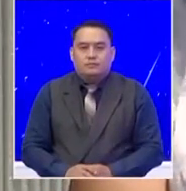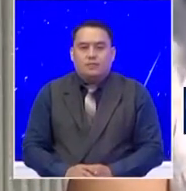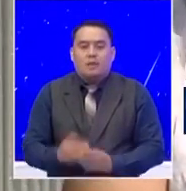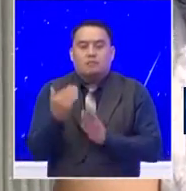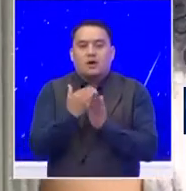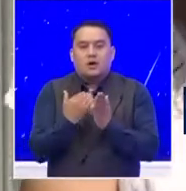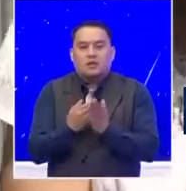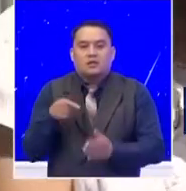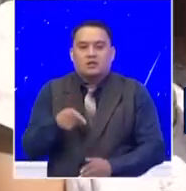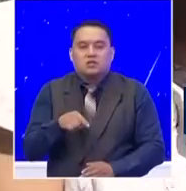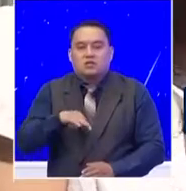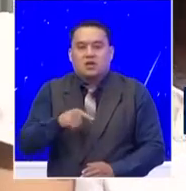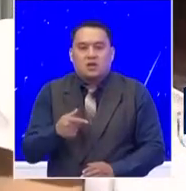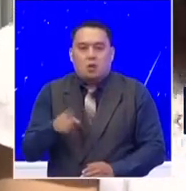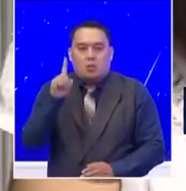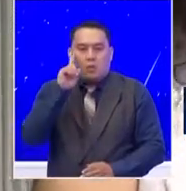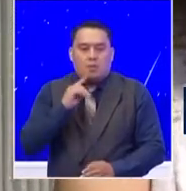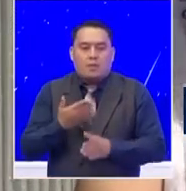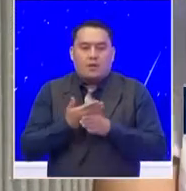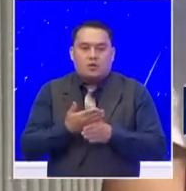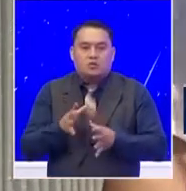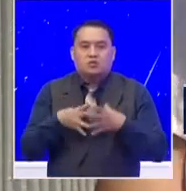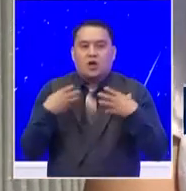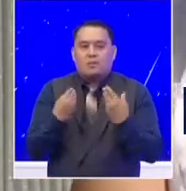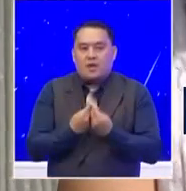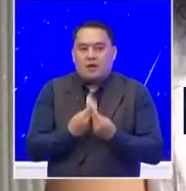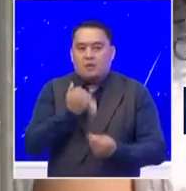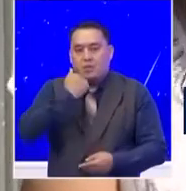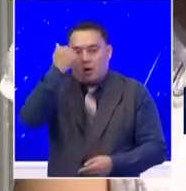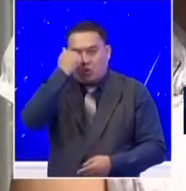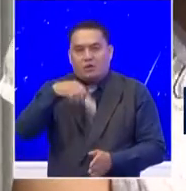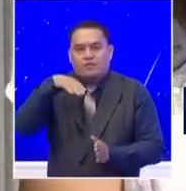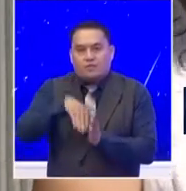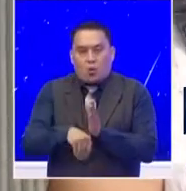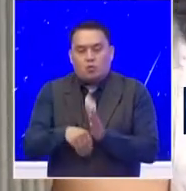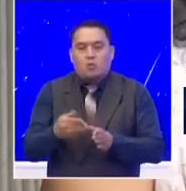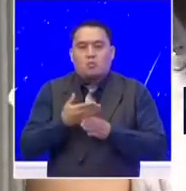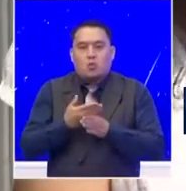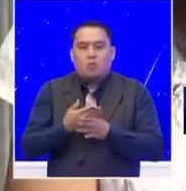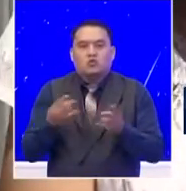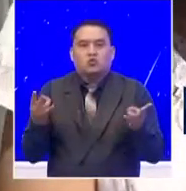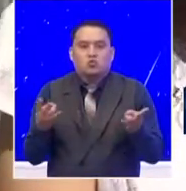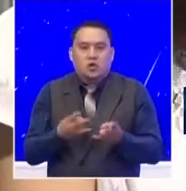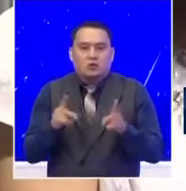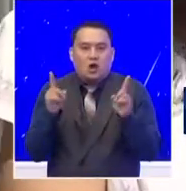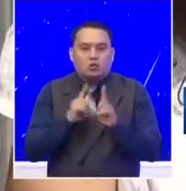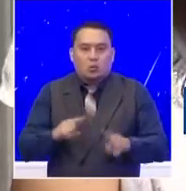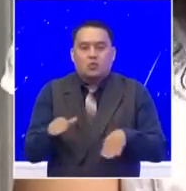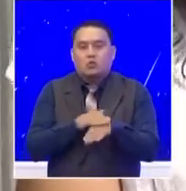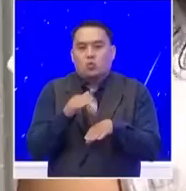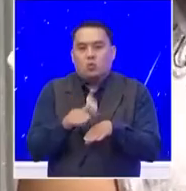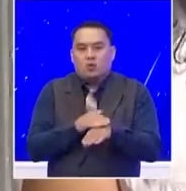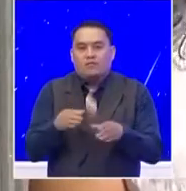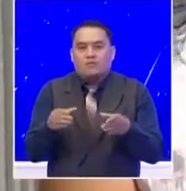Программа «1000 тенге на жилье» очень помогла нашей семье. Я благодарю всех людей, кто внес свой вклад в помощь нуждающимся. Особую благодарность я